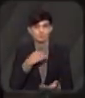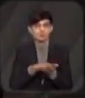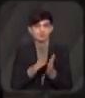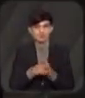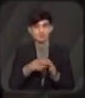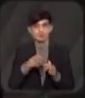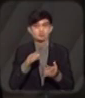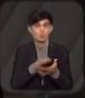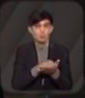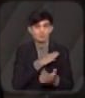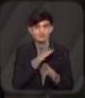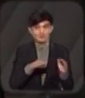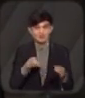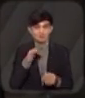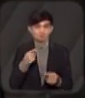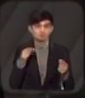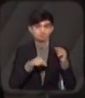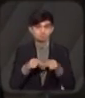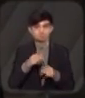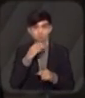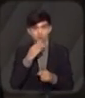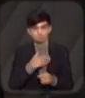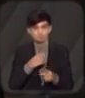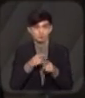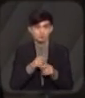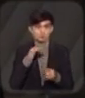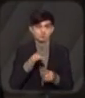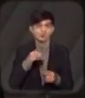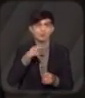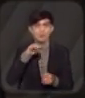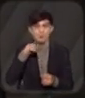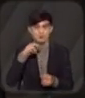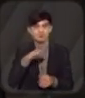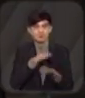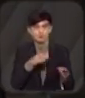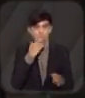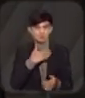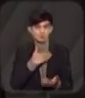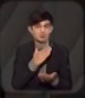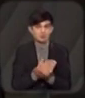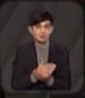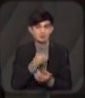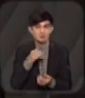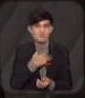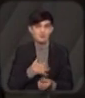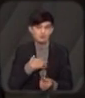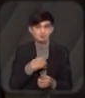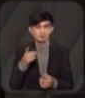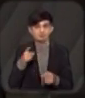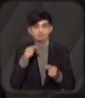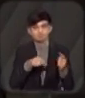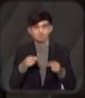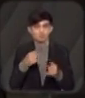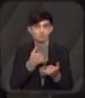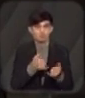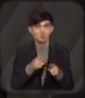Балаларыммен таныстырдым, бәріміз тіл табысып кеттік, бір-бірімізді жатсынбаймыз. Темірлан балаларды жақсы көреді. Бізге керегі де ең бастысы осы. Алдымыздан